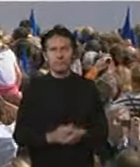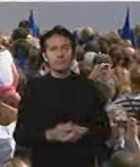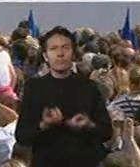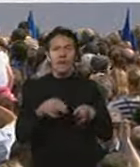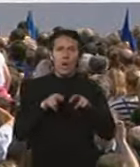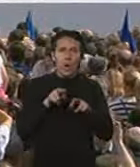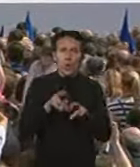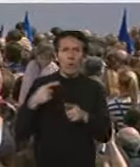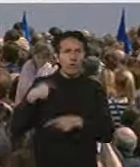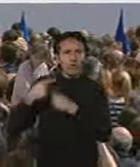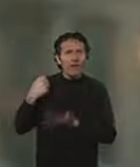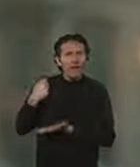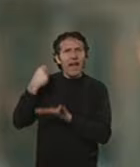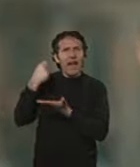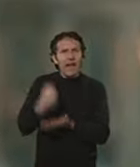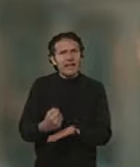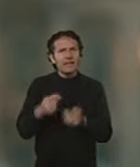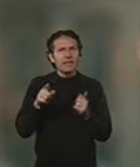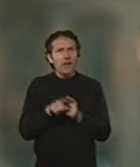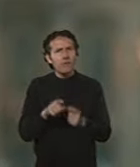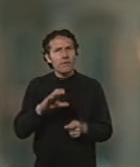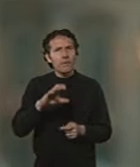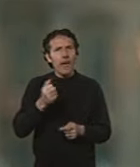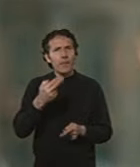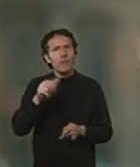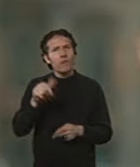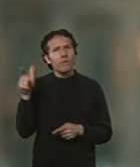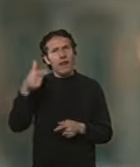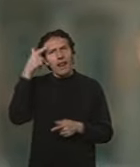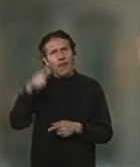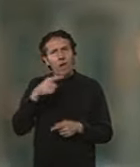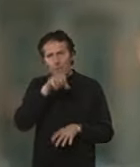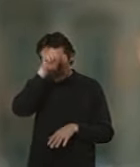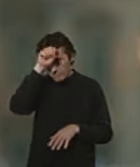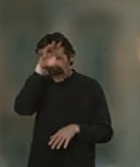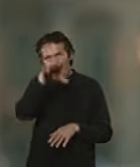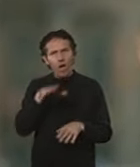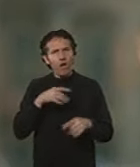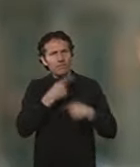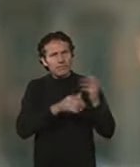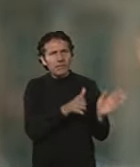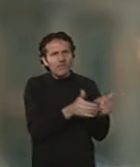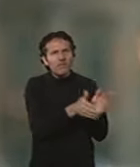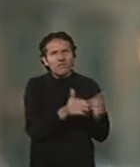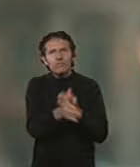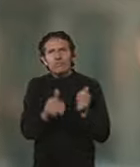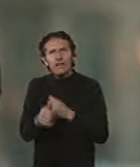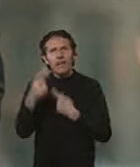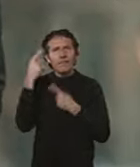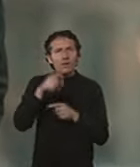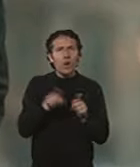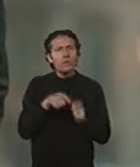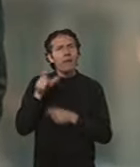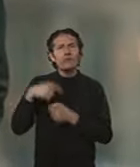les héritiers des canulionnais des mineurs de Germinal des défenseurs de trfus et de l'autre les